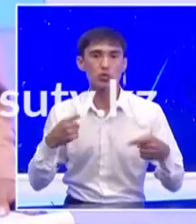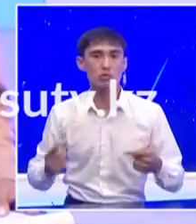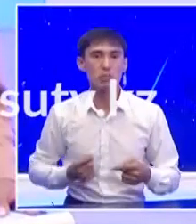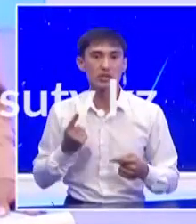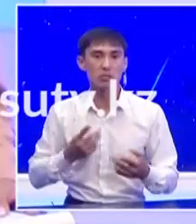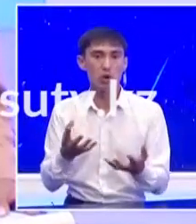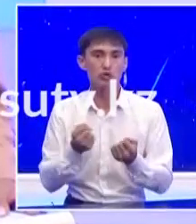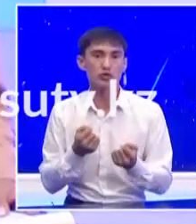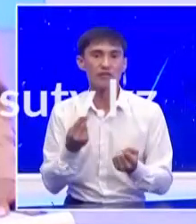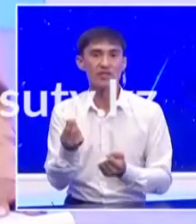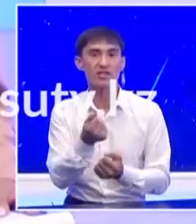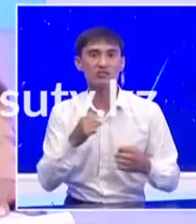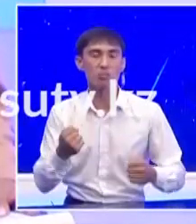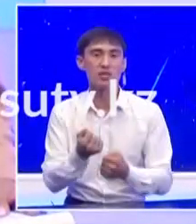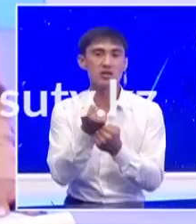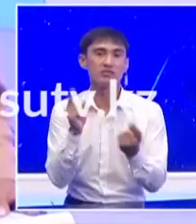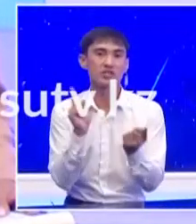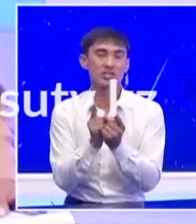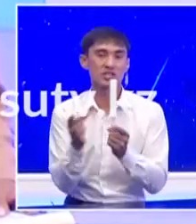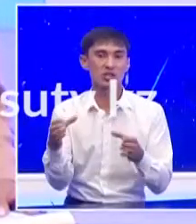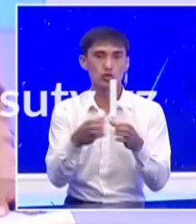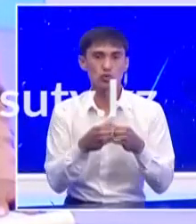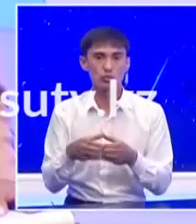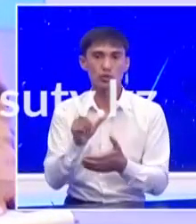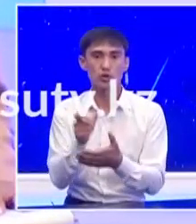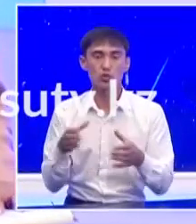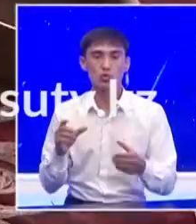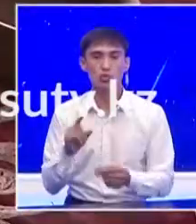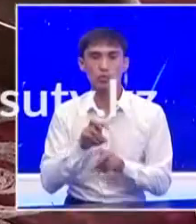получившими финансовую поддержку, встретилась наша съемочная группа.